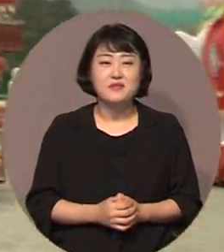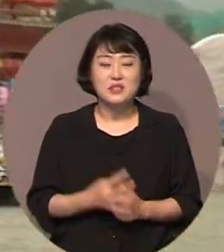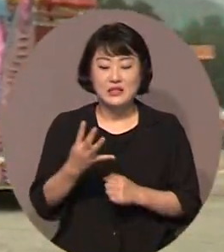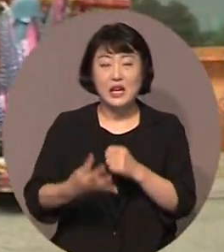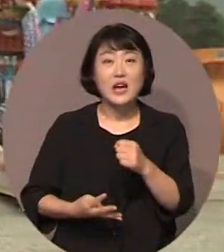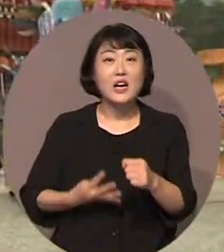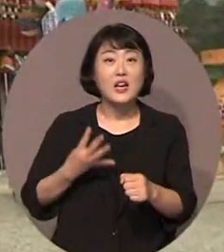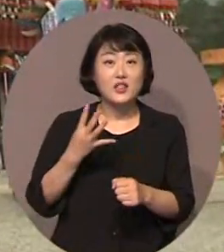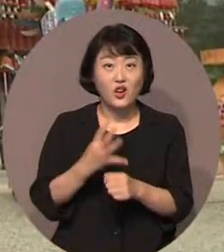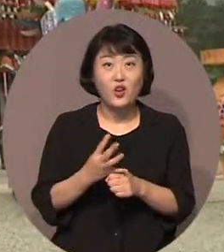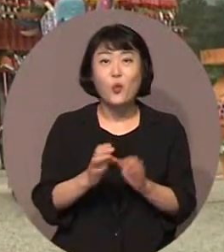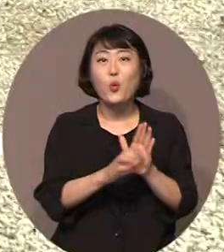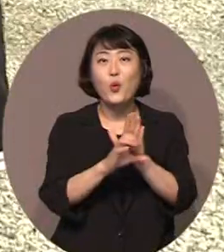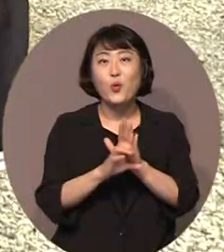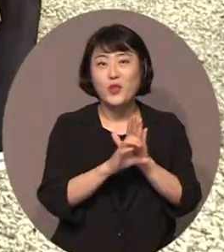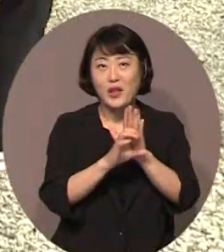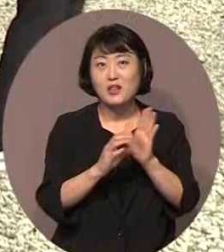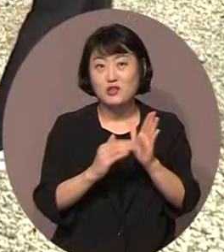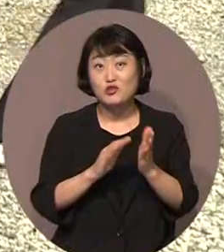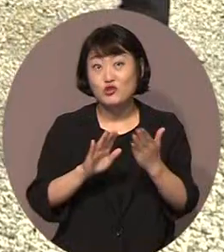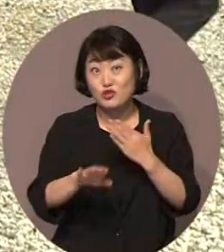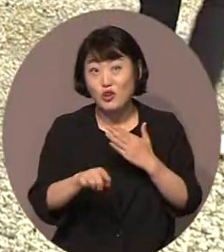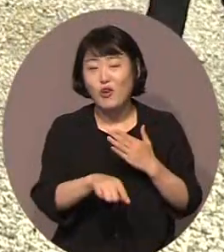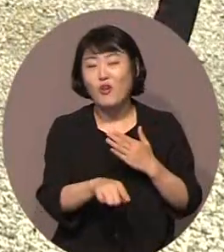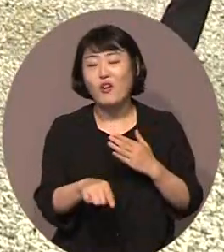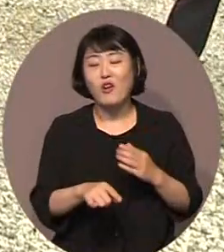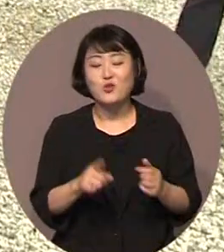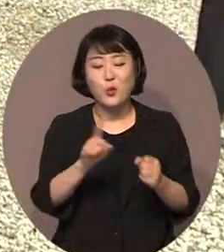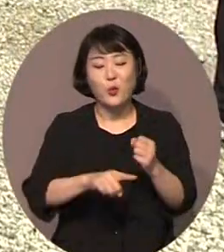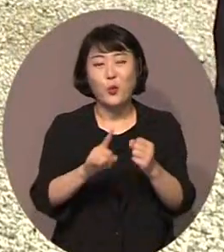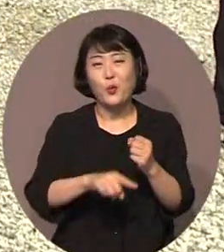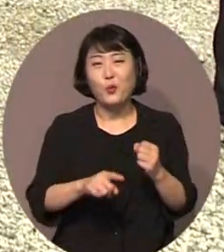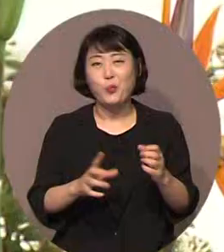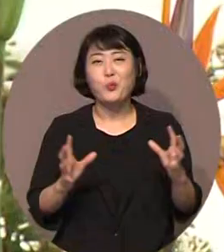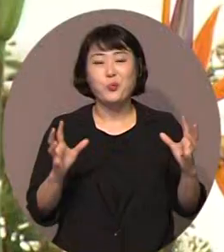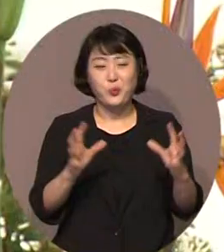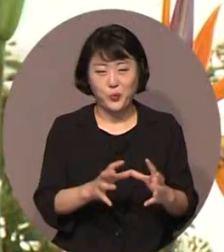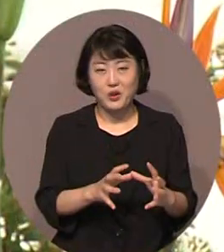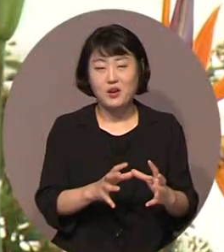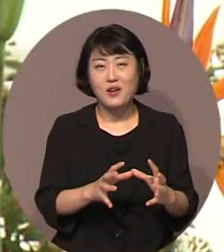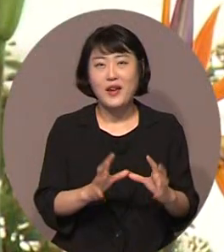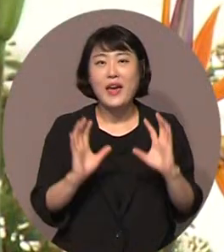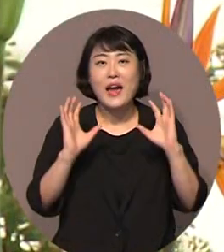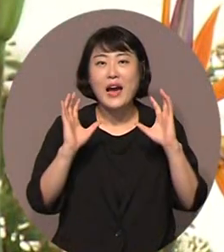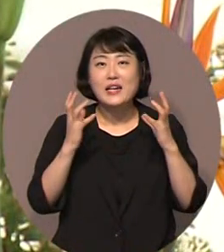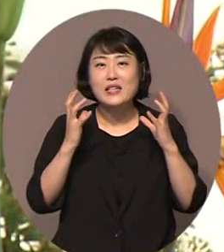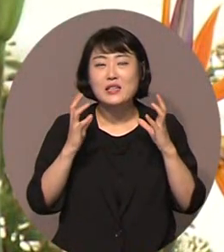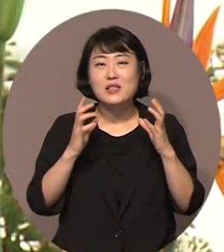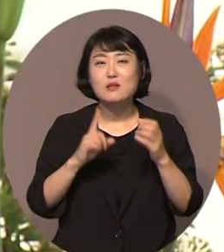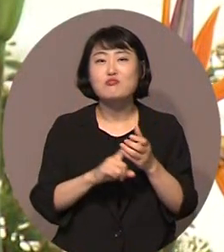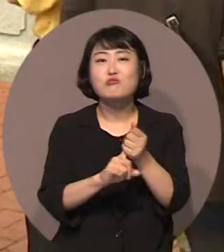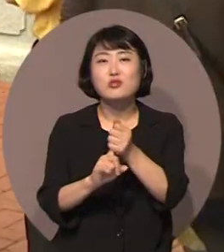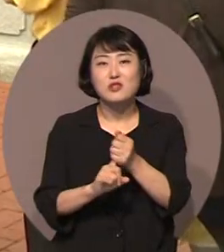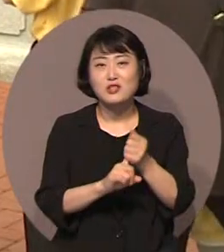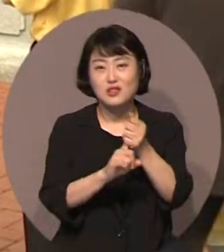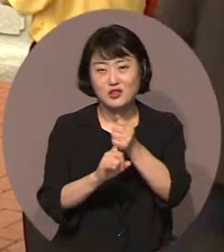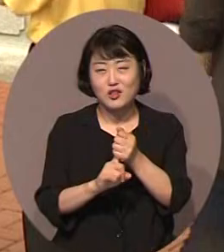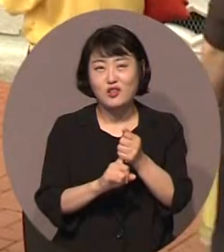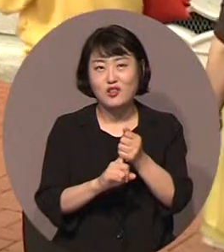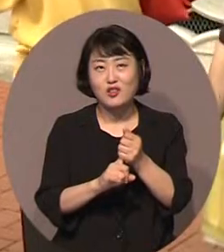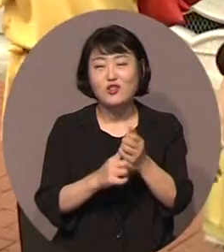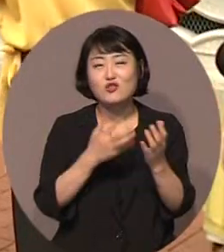4년 만에 거리두기 없이 종교 행사가 가능해지면서 아기 부처의 탄생을 축하하기 위해 모여든 신도들로 사찰에 긴